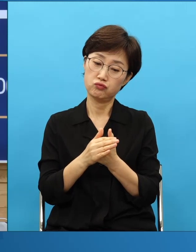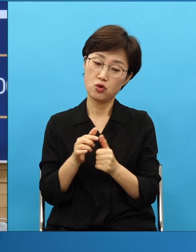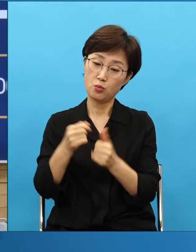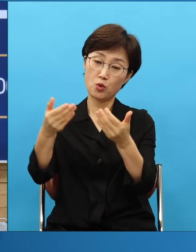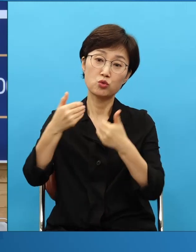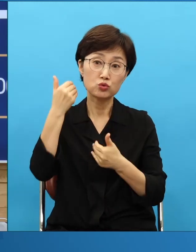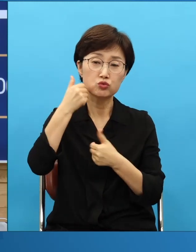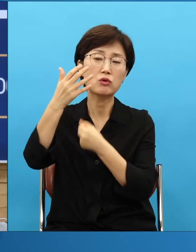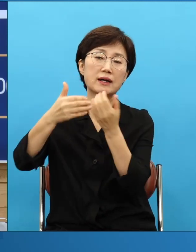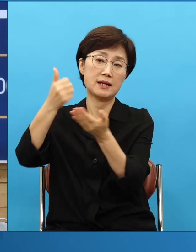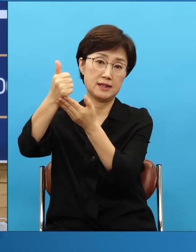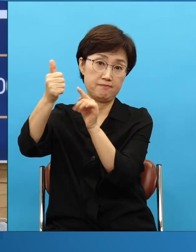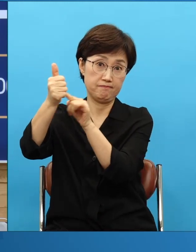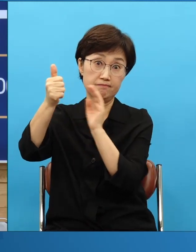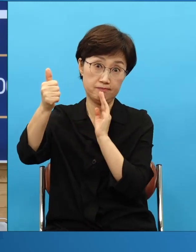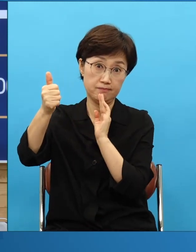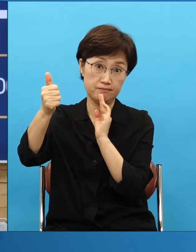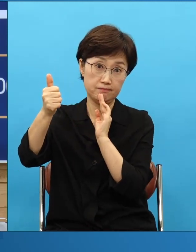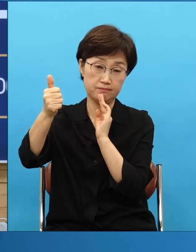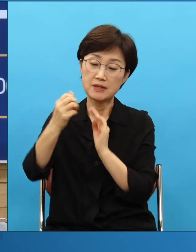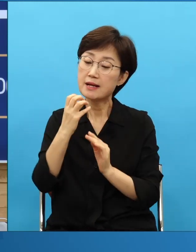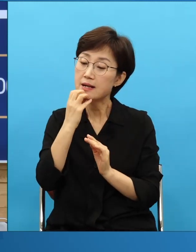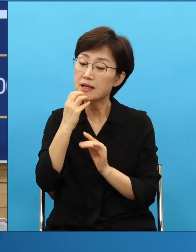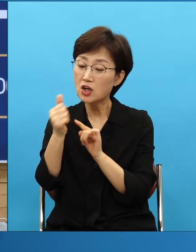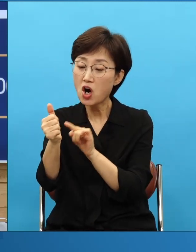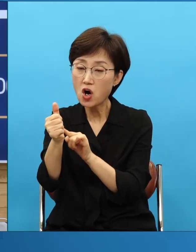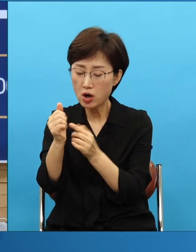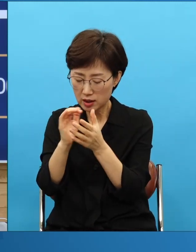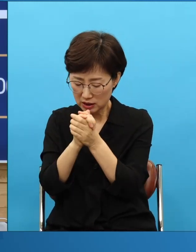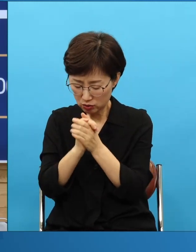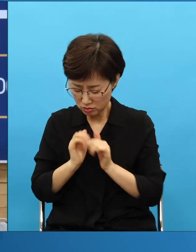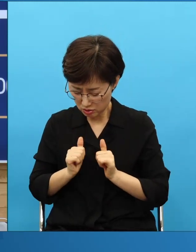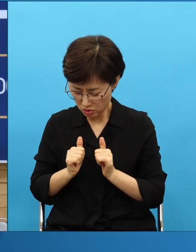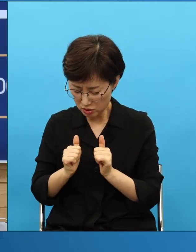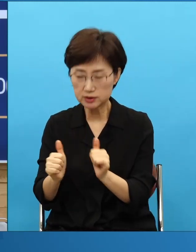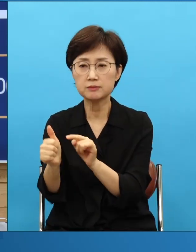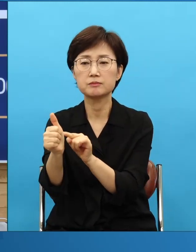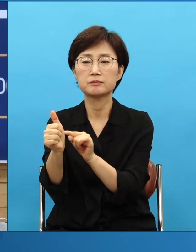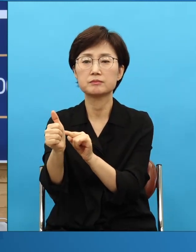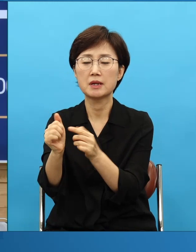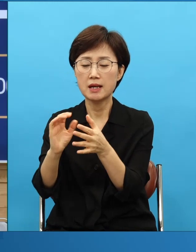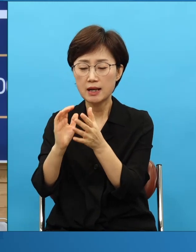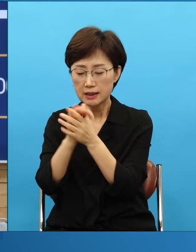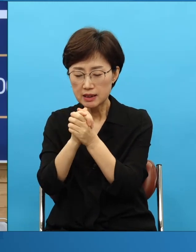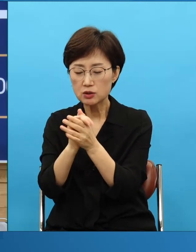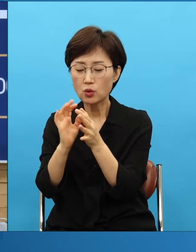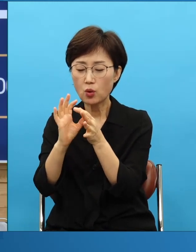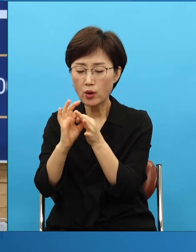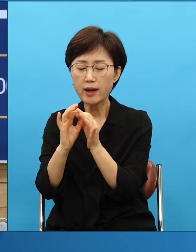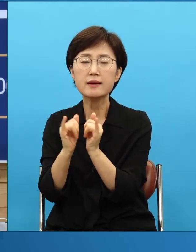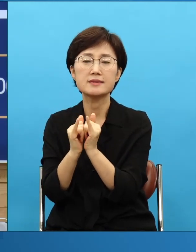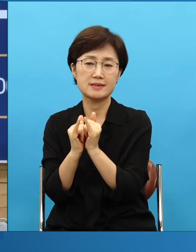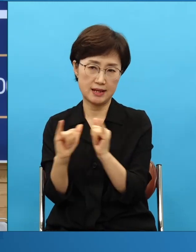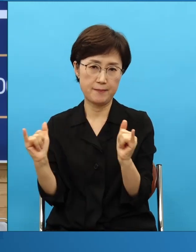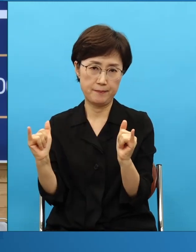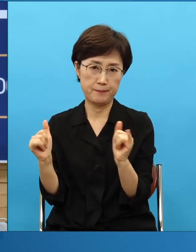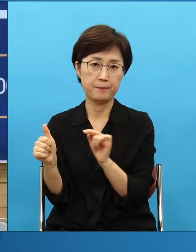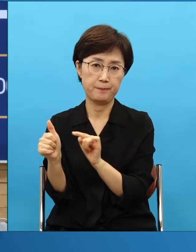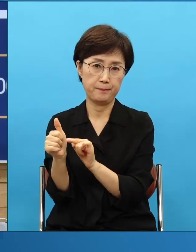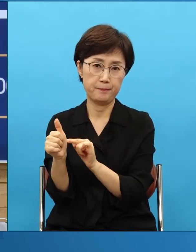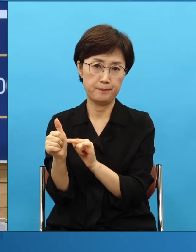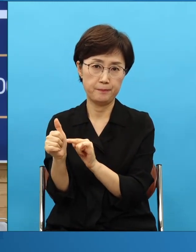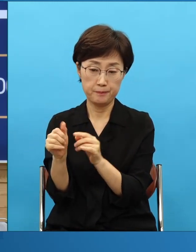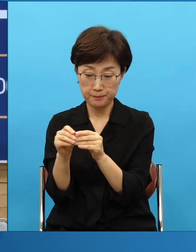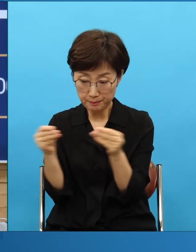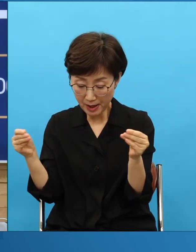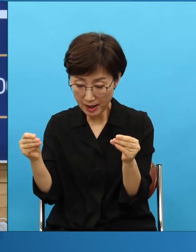링컨은 기도의 사람이었어요. But Lincoln was a man of prayer. 그러니까 하나님의 망대가 만들어진 겁니다. And so God's partisan was 이게